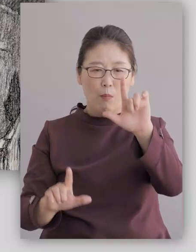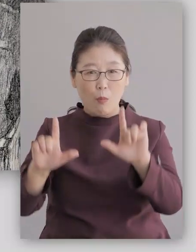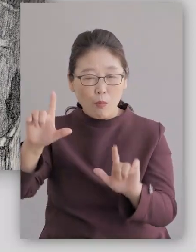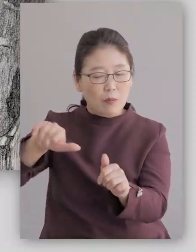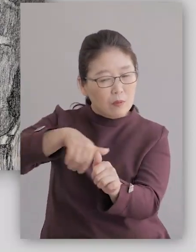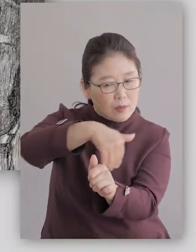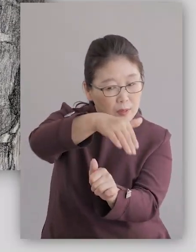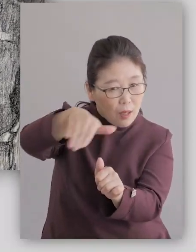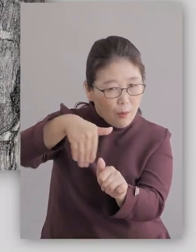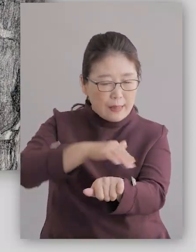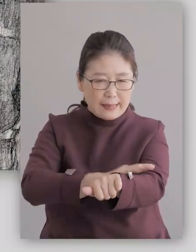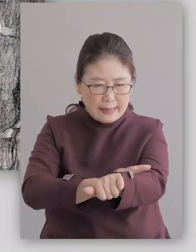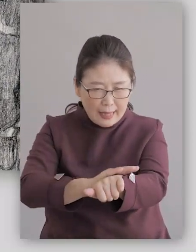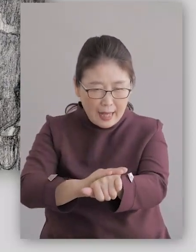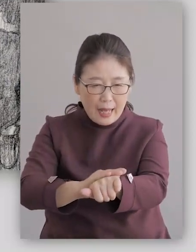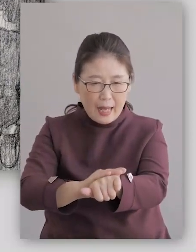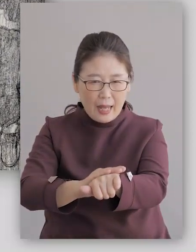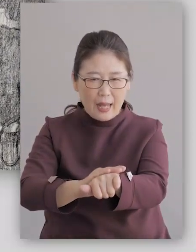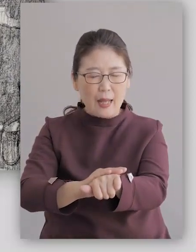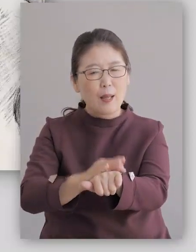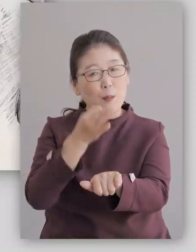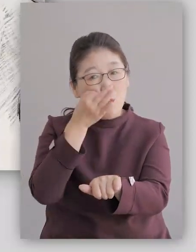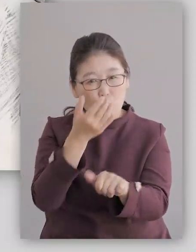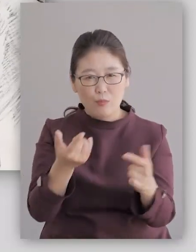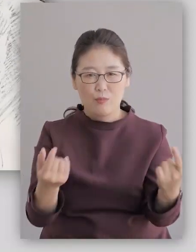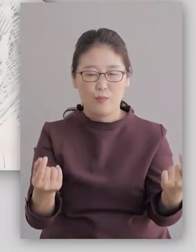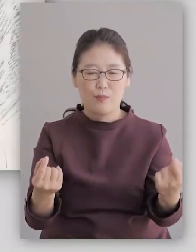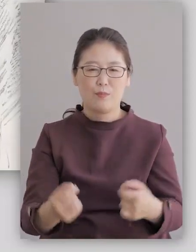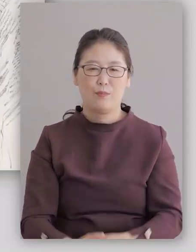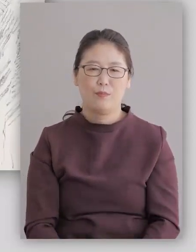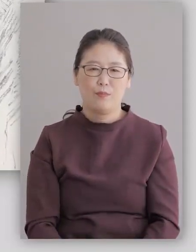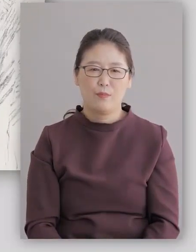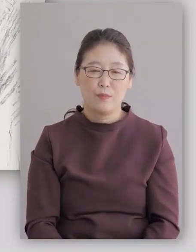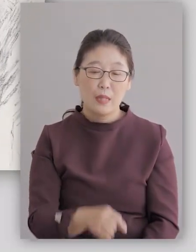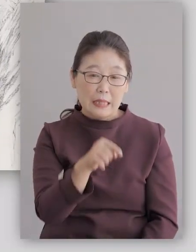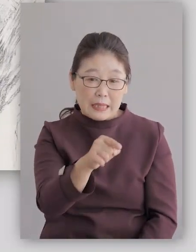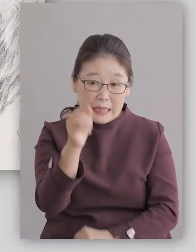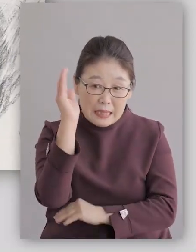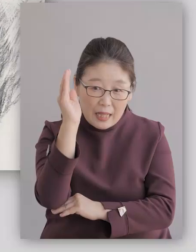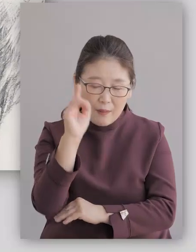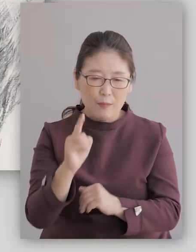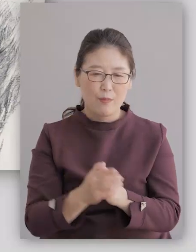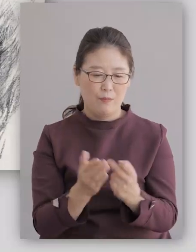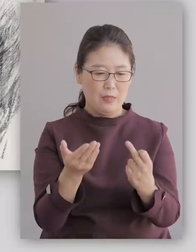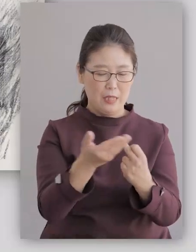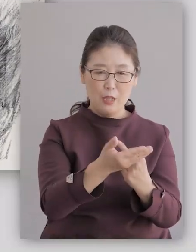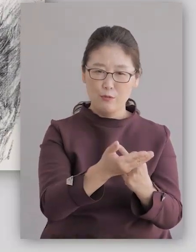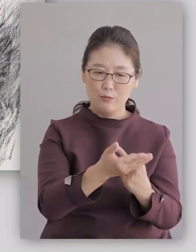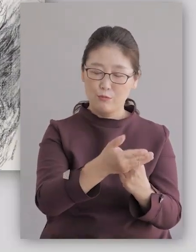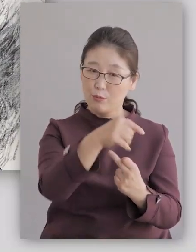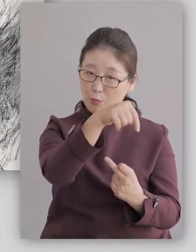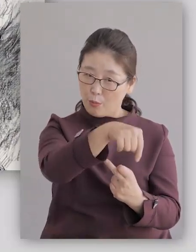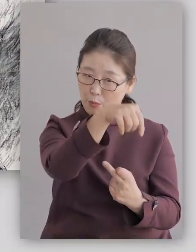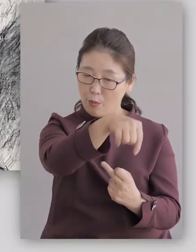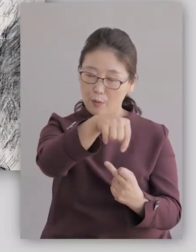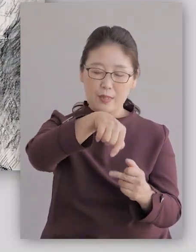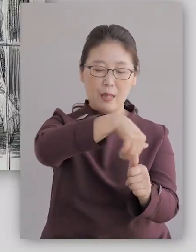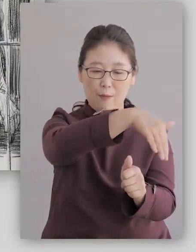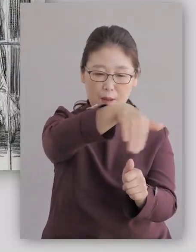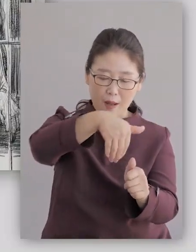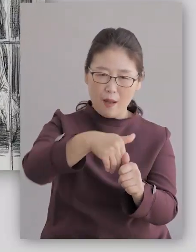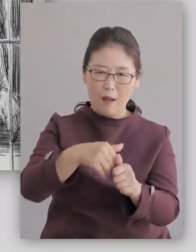잘 보여주는데요. 특히 이야기의 서술은 제주도의 이미지에서